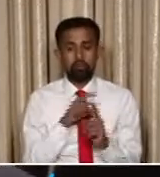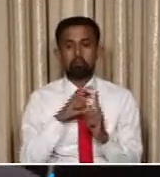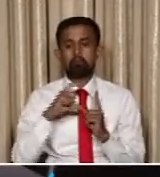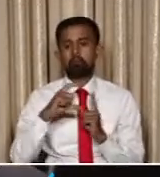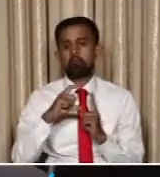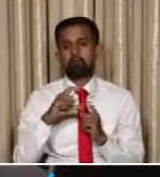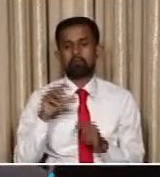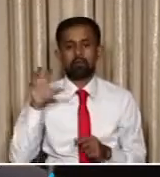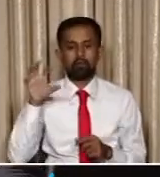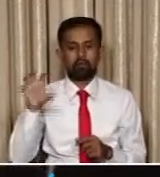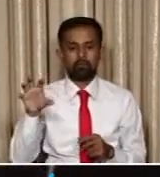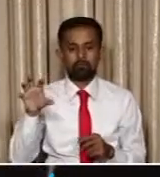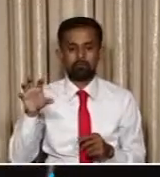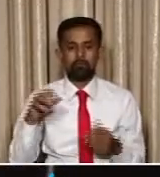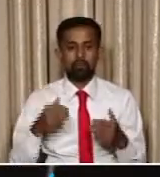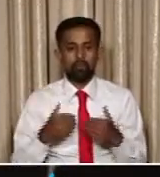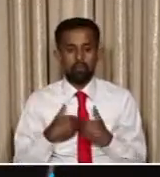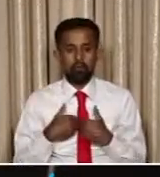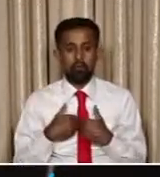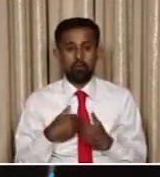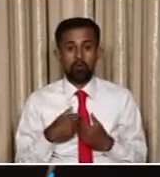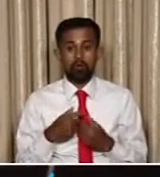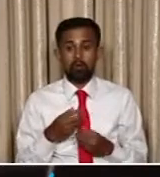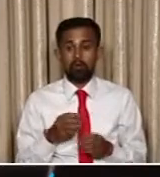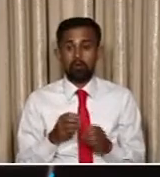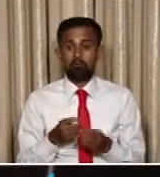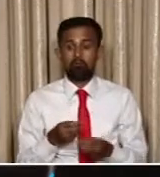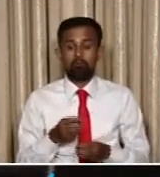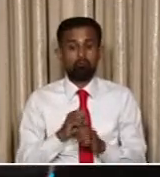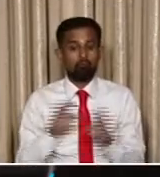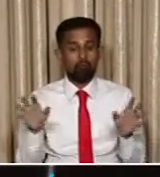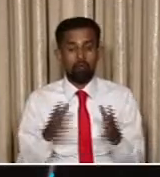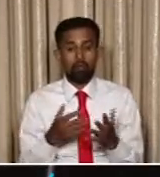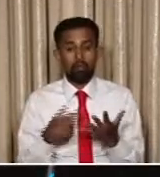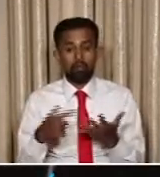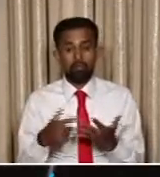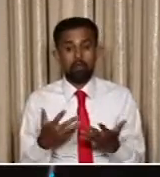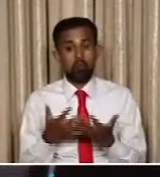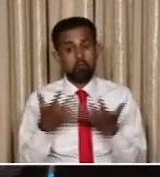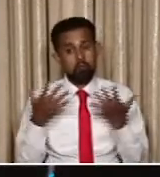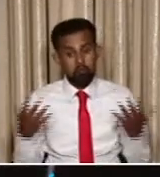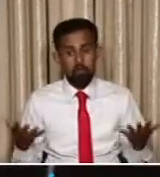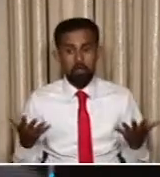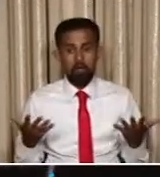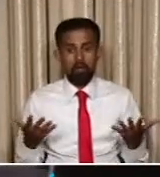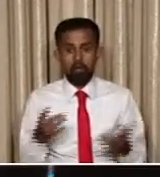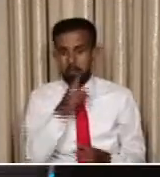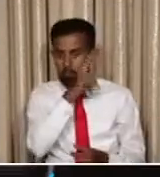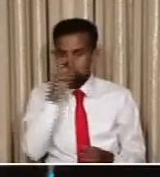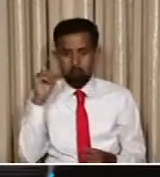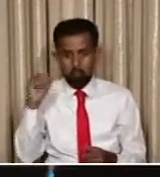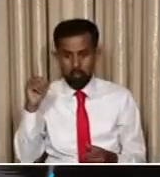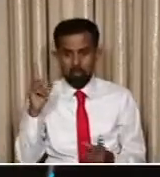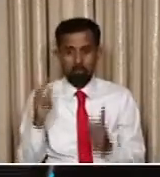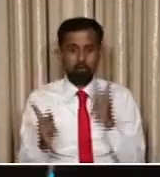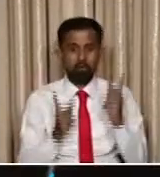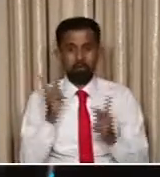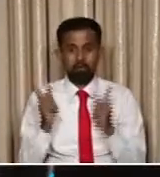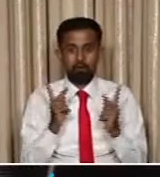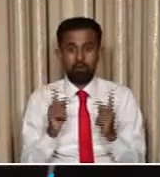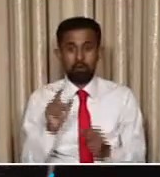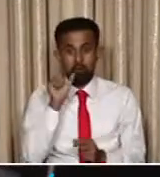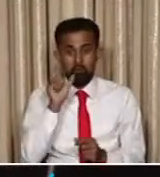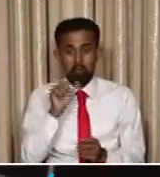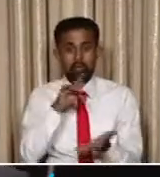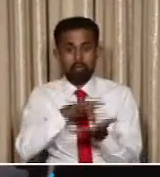රටක්. අපිට මාකට් කරන්න ගොඩාක් දේවල් මේ රටේ තියෙනවා. ඇත්තටම කිව්වොත් මාසයක් මේ රටේ සංචාරය කරත් බලන්න